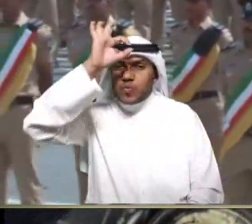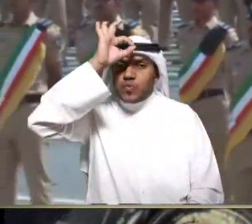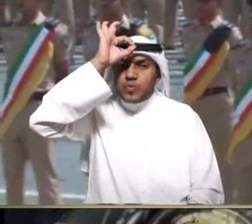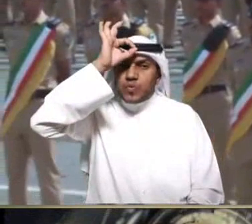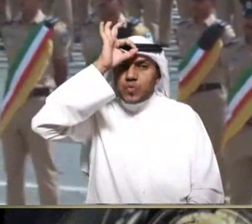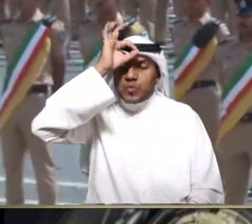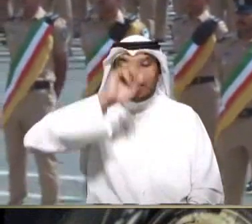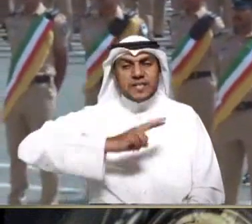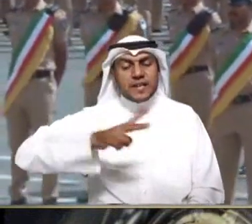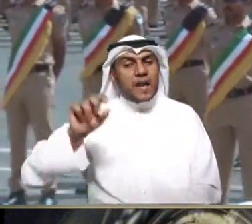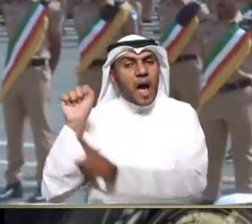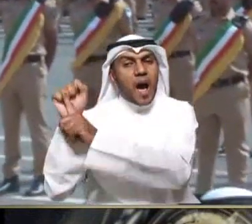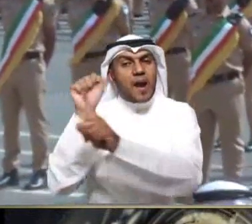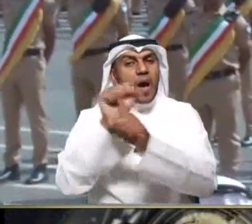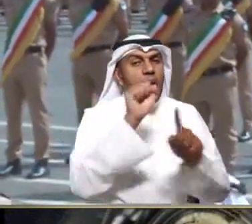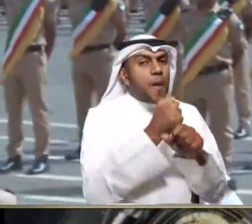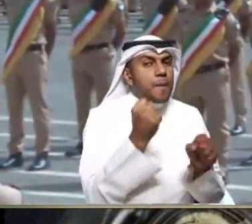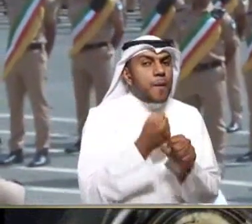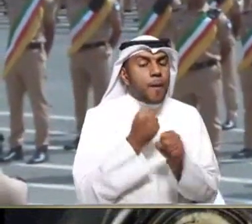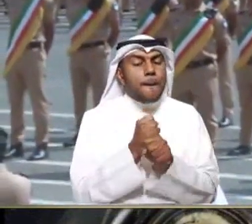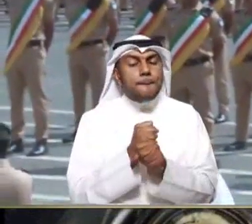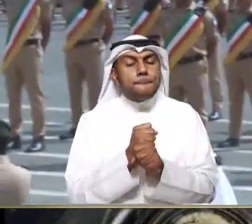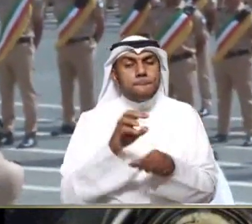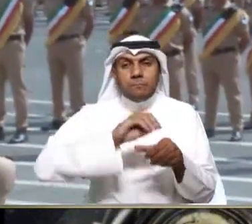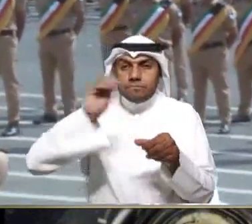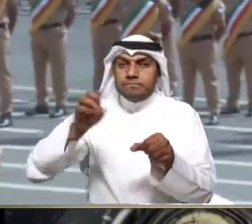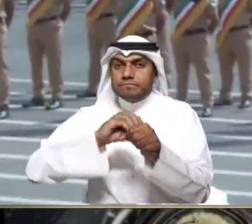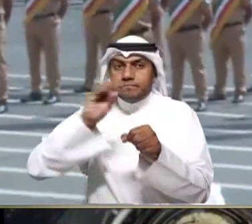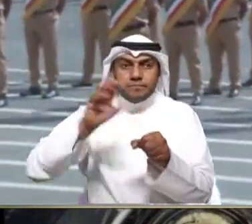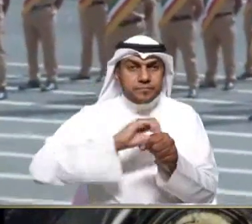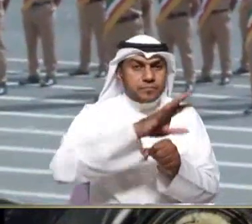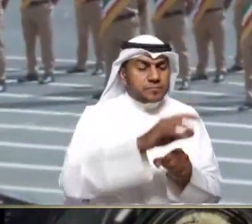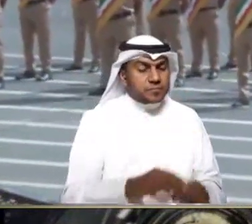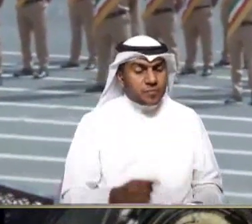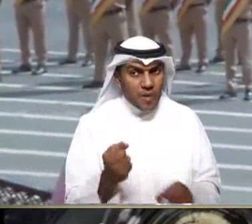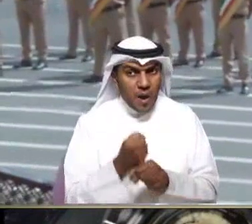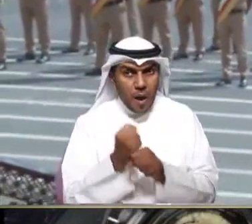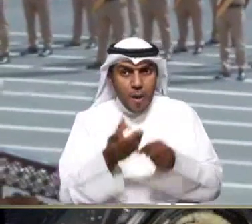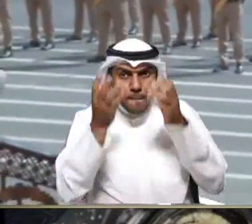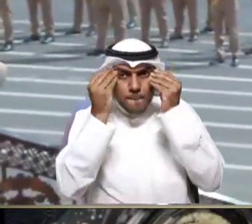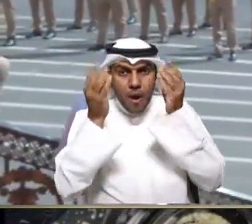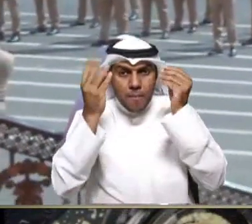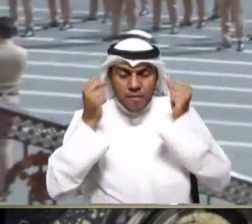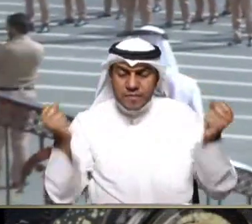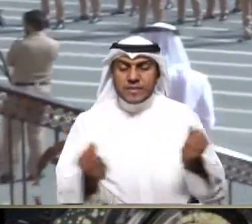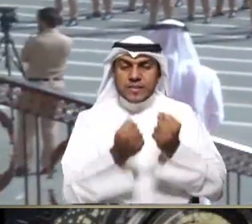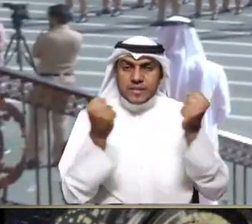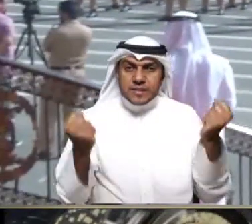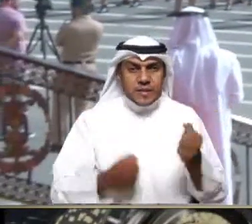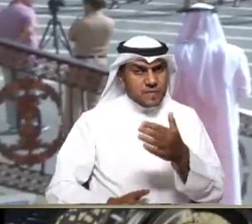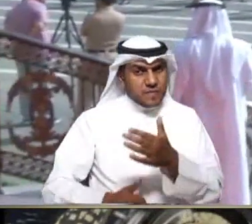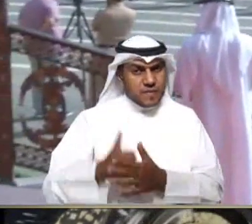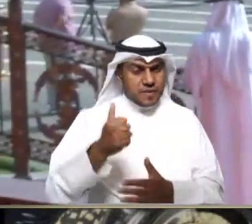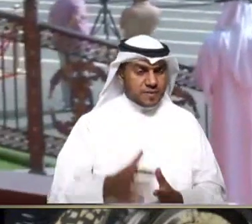التخصصات الأمنية وفي المهام الصعبة التي يكلفون بها من خلال العلوم المختلفة والتدريبات